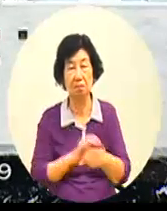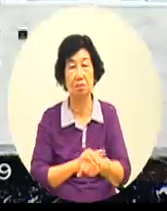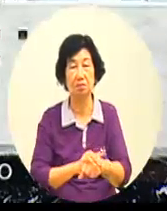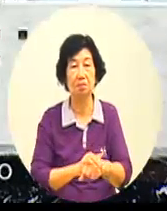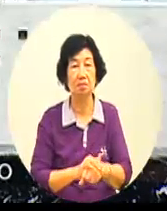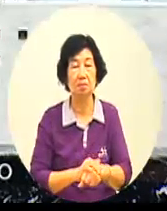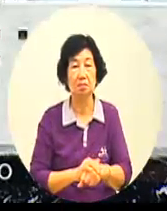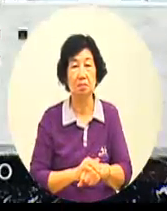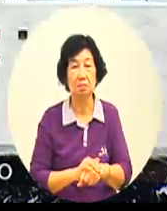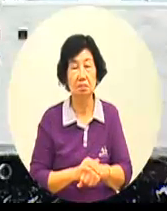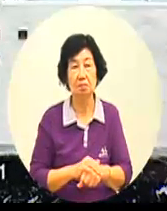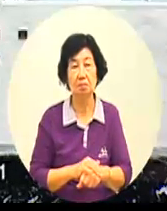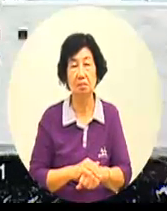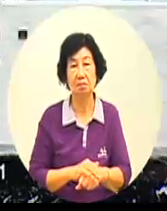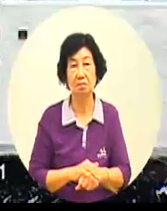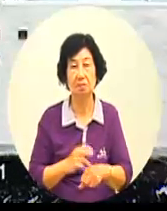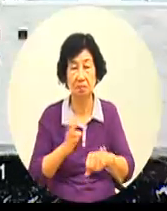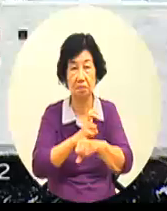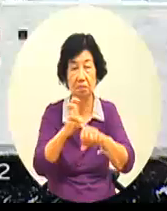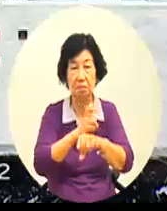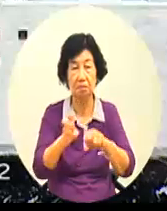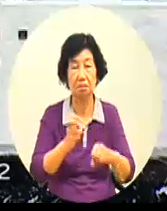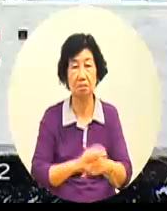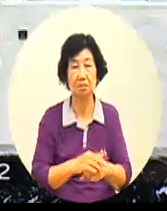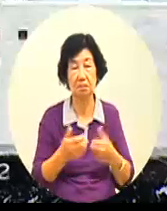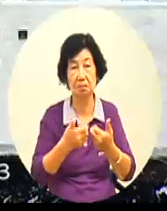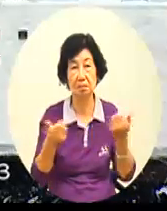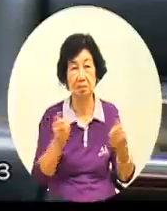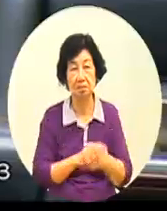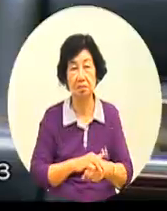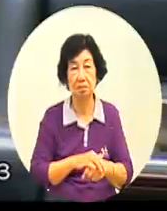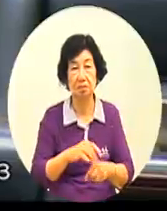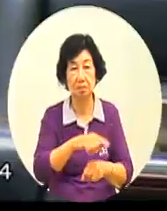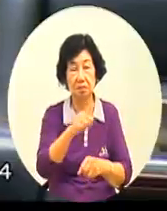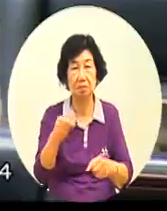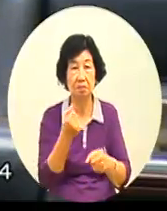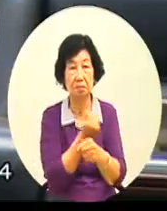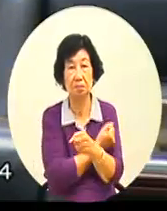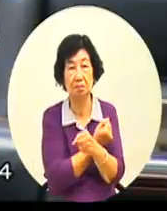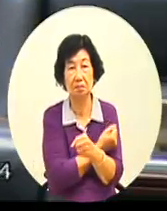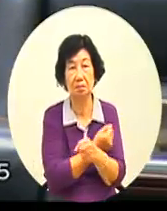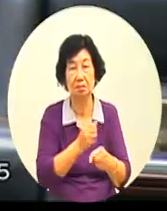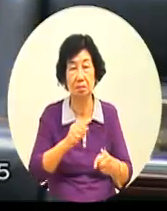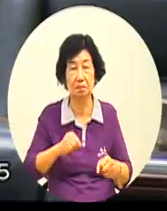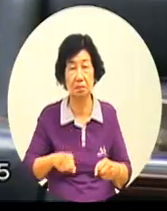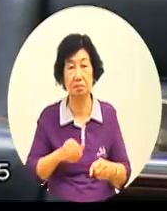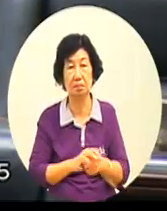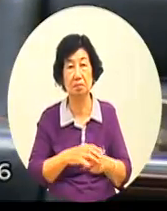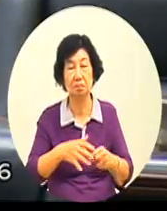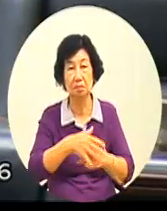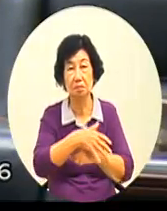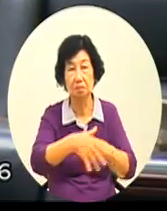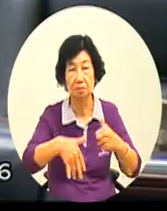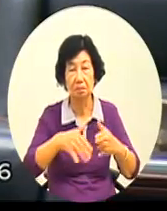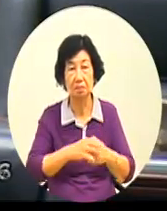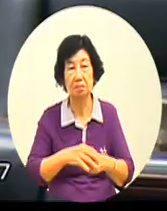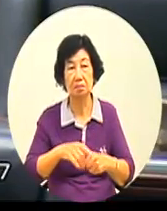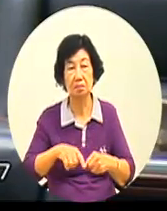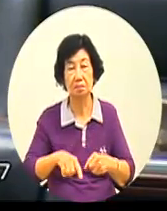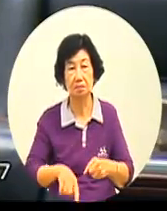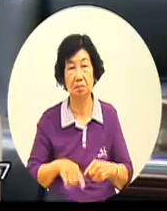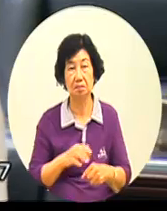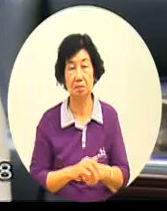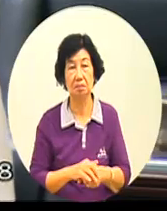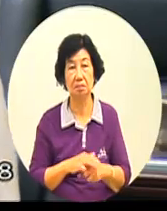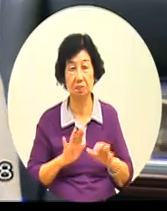们所有的市民朋友，还有我们辛苦的市府团队。那英龙议员呢，今天在谈这个